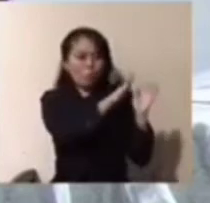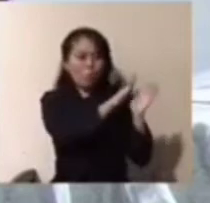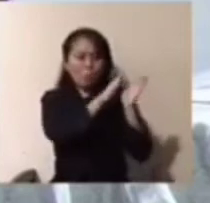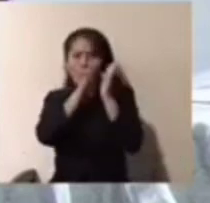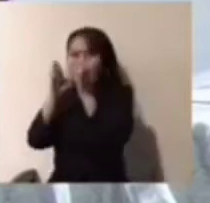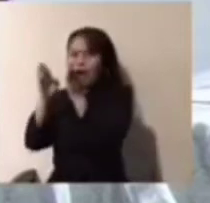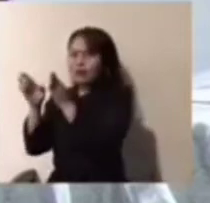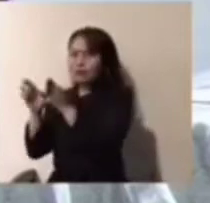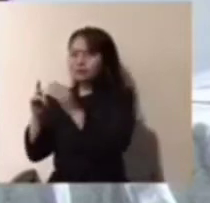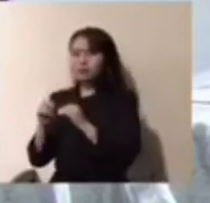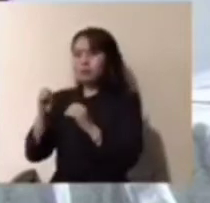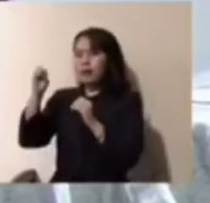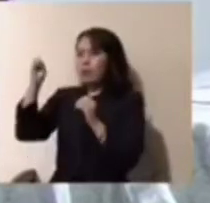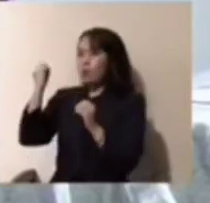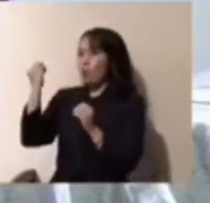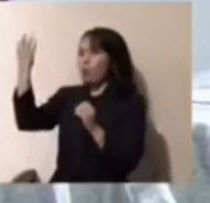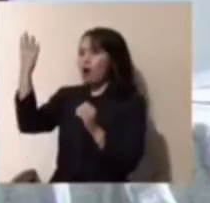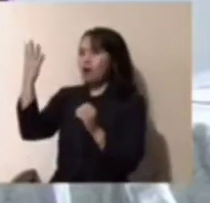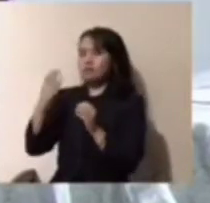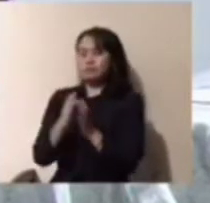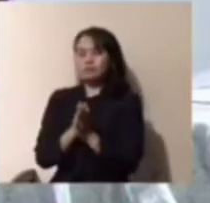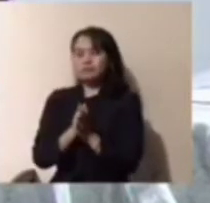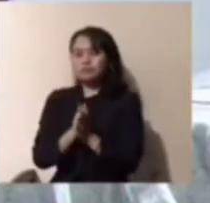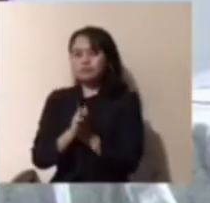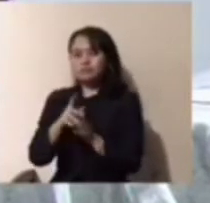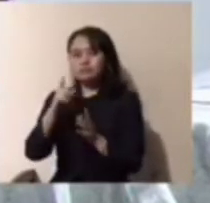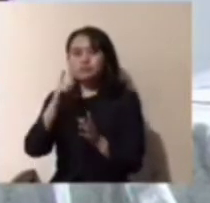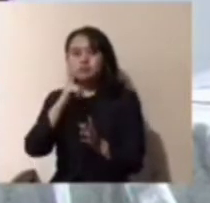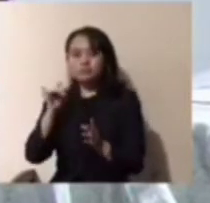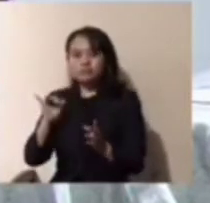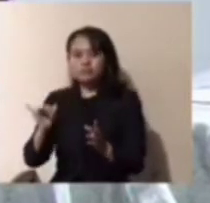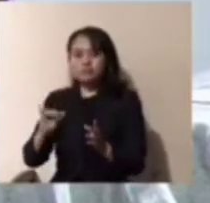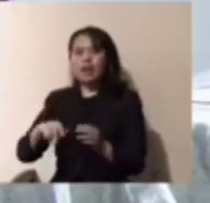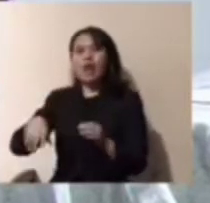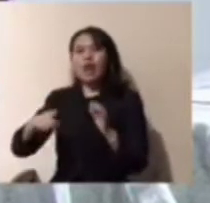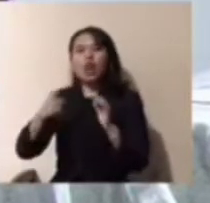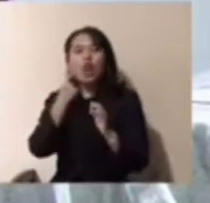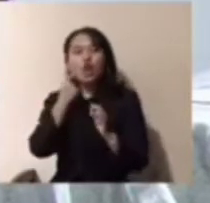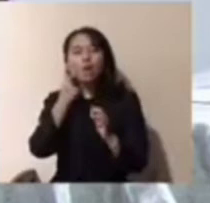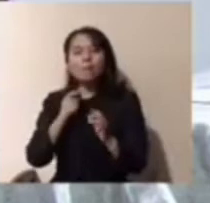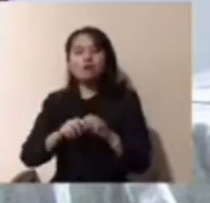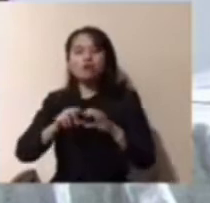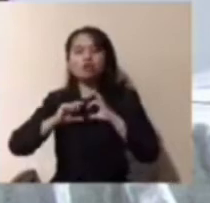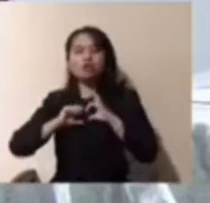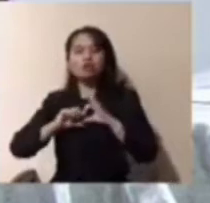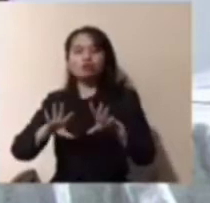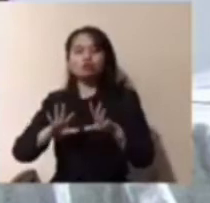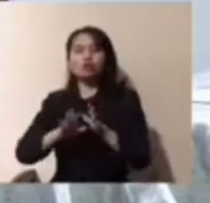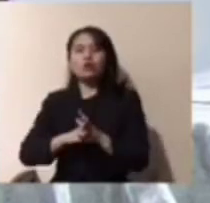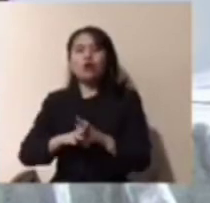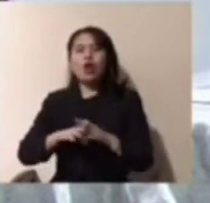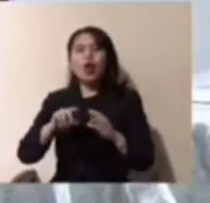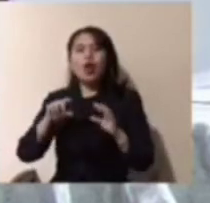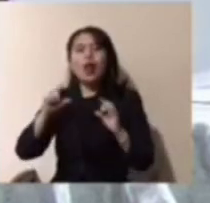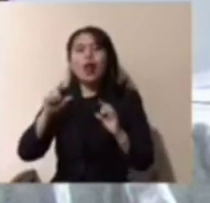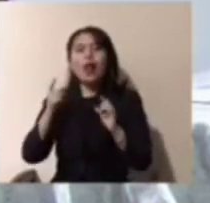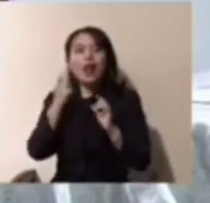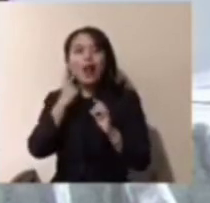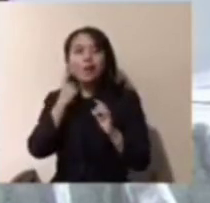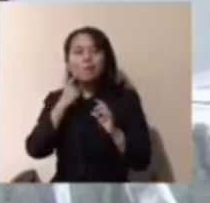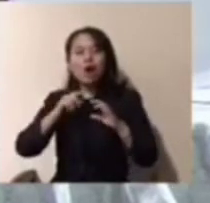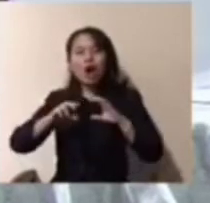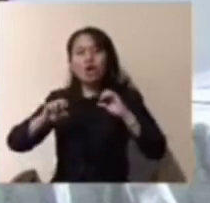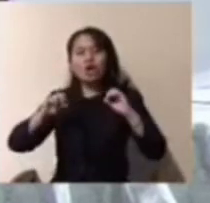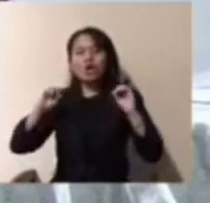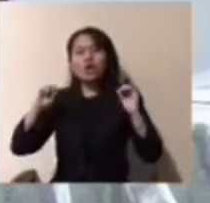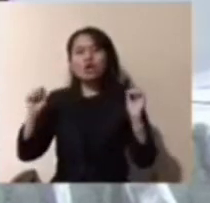terang, matahari, sebagai lambang Kristus Sang Matahari, lambang hidup yang baru.